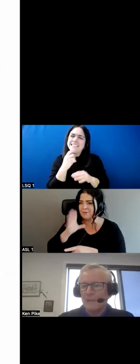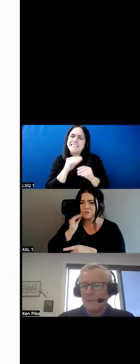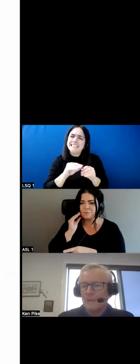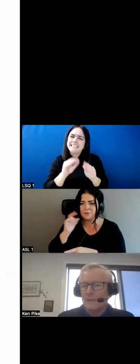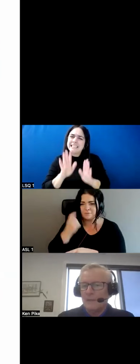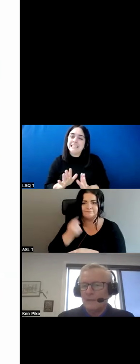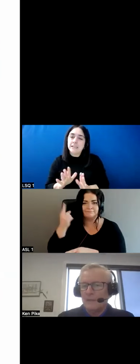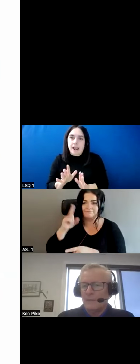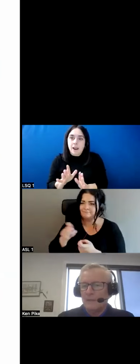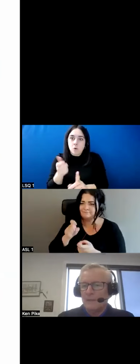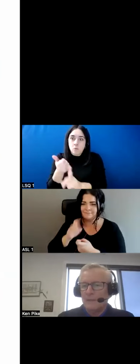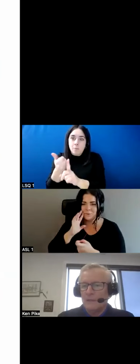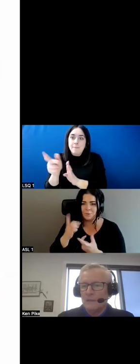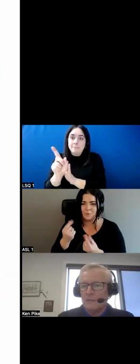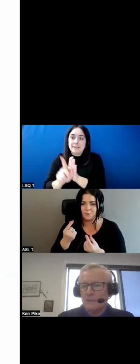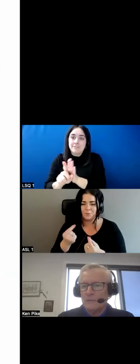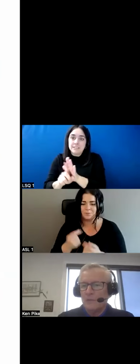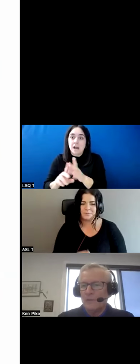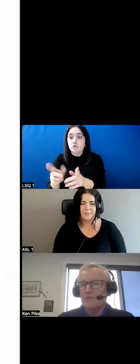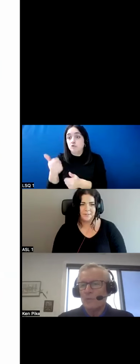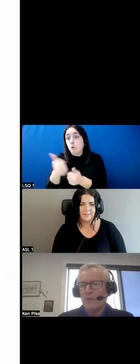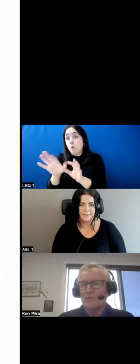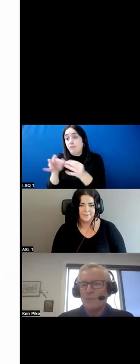types de handicap, ainsi que par leur famille.